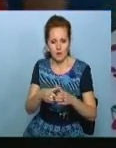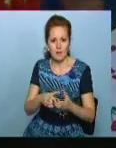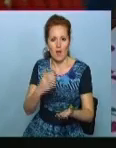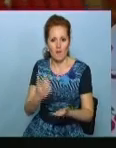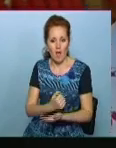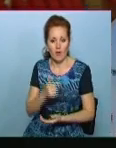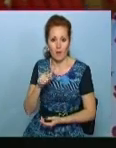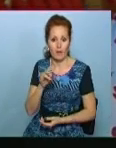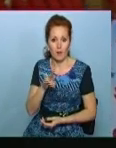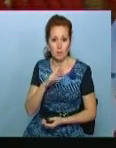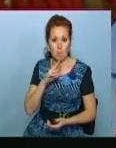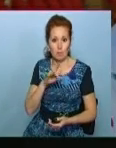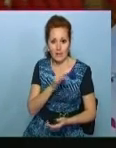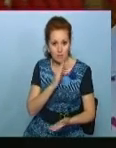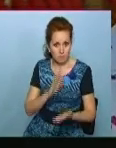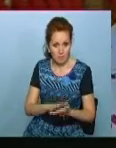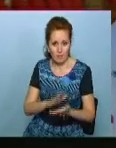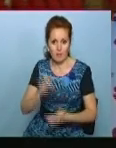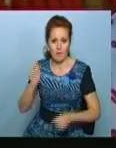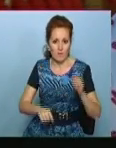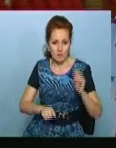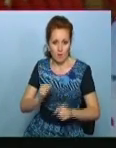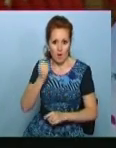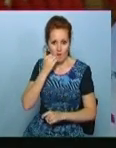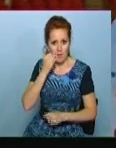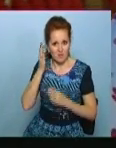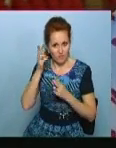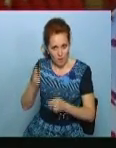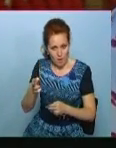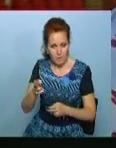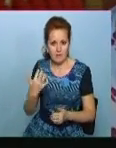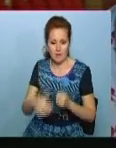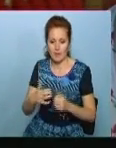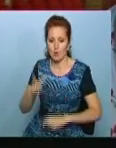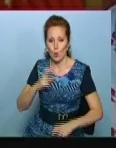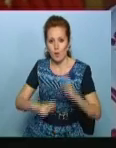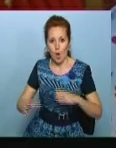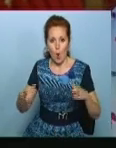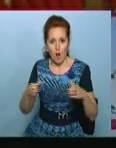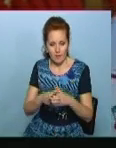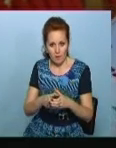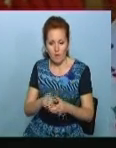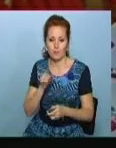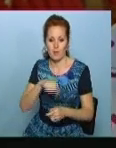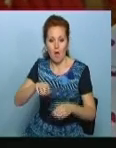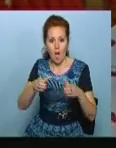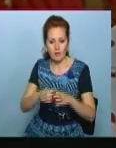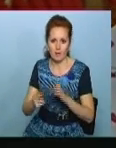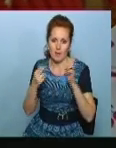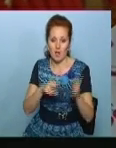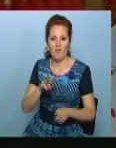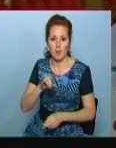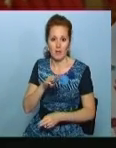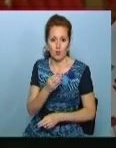гран-при на фестивале в Москве среди студенческих коллективов. Они ездили в Мытище на